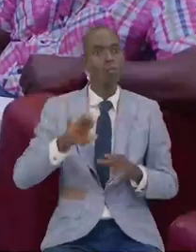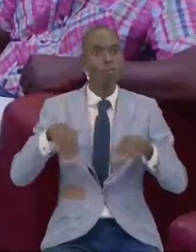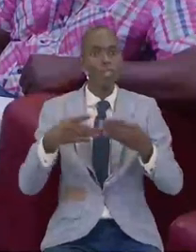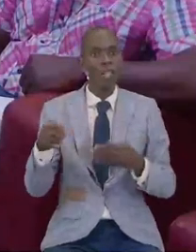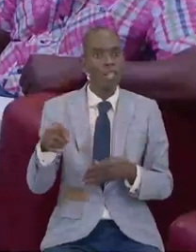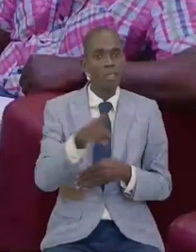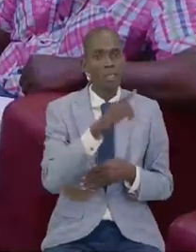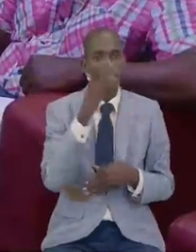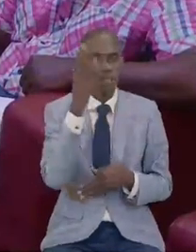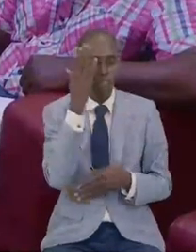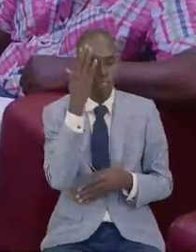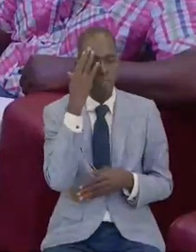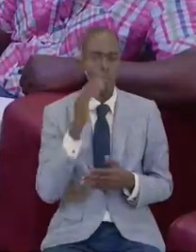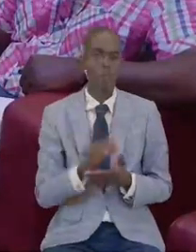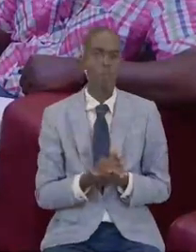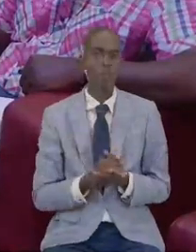Dieu leur a donné